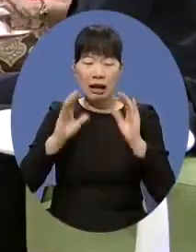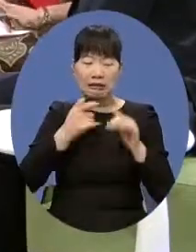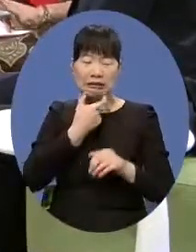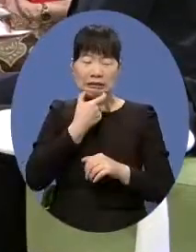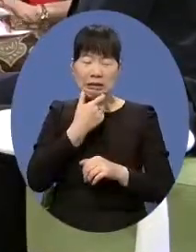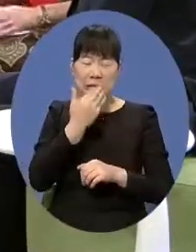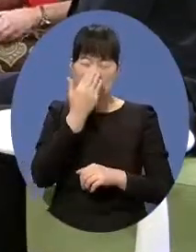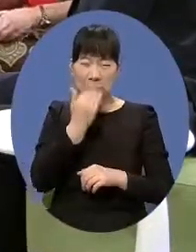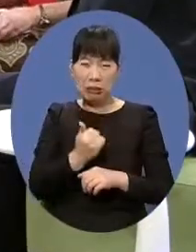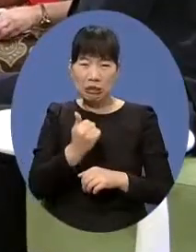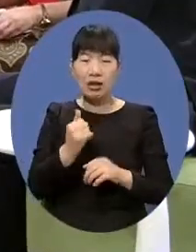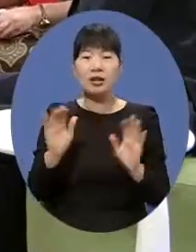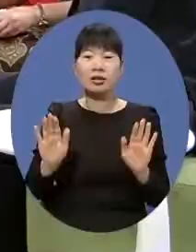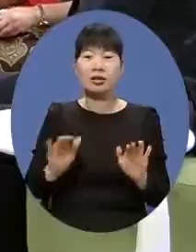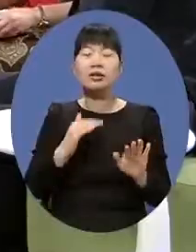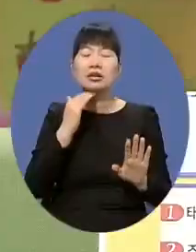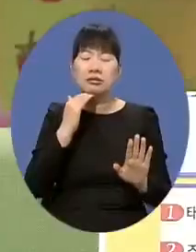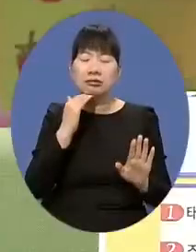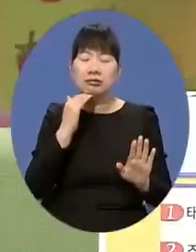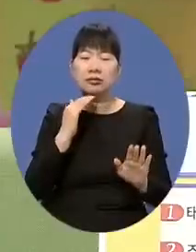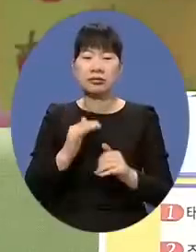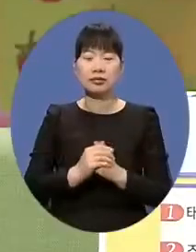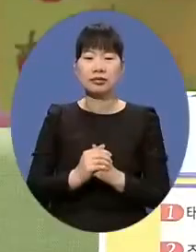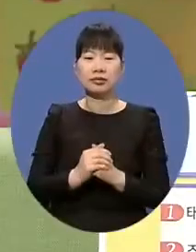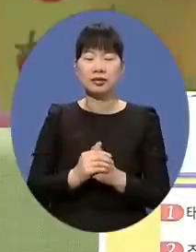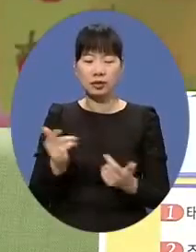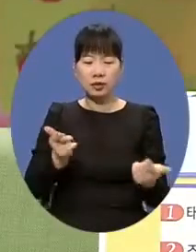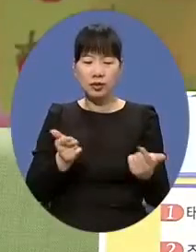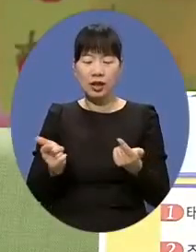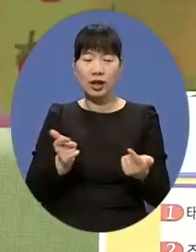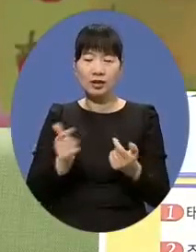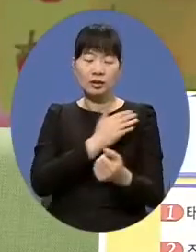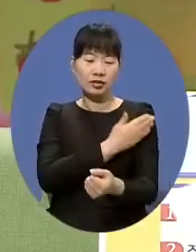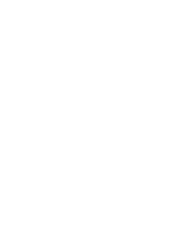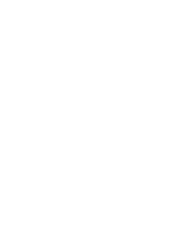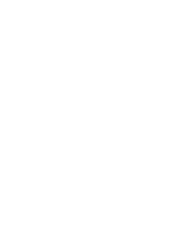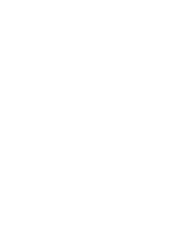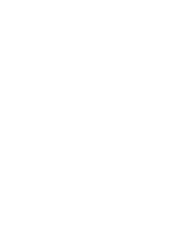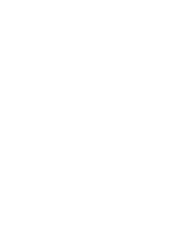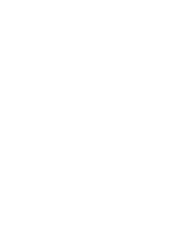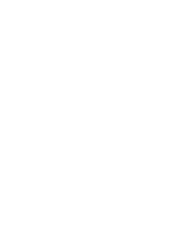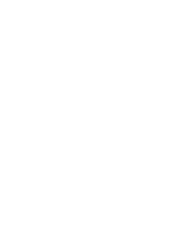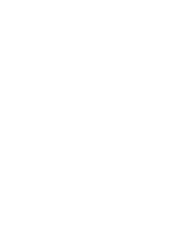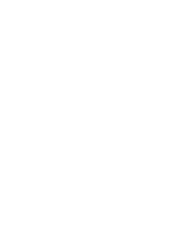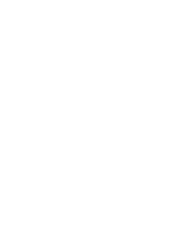귀찮아하는 것 같으면 또 잠깐 네, 멈추고 네. 아 이런 조절하는 것도 필요하겠네요.